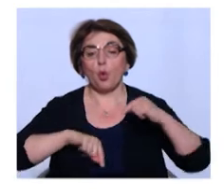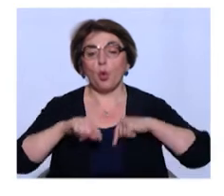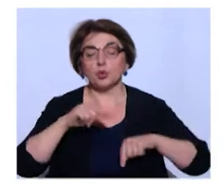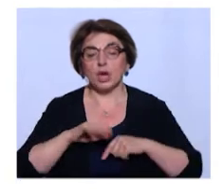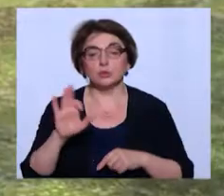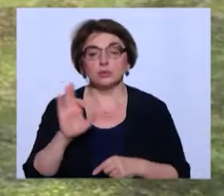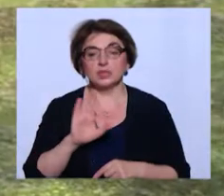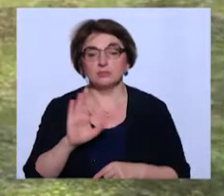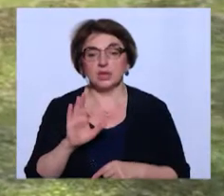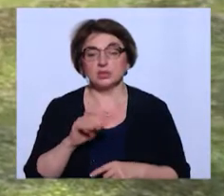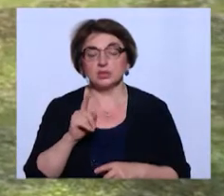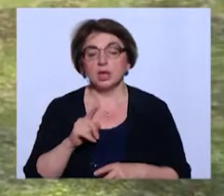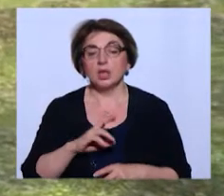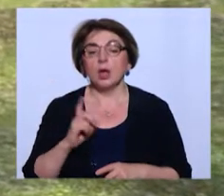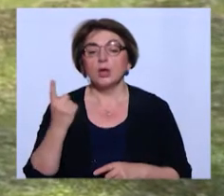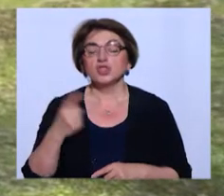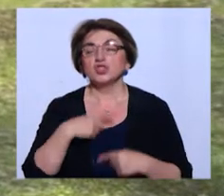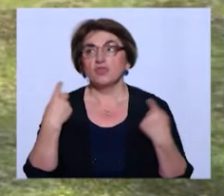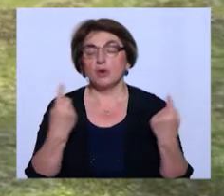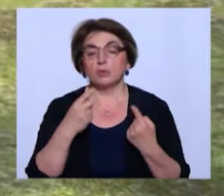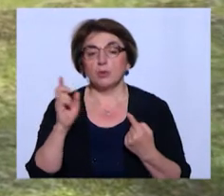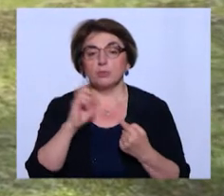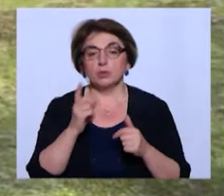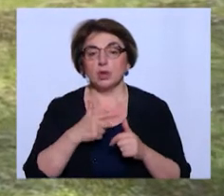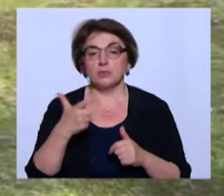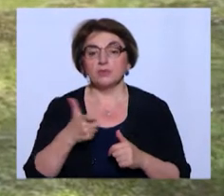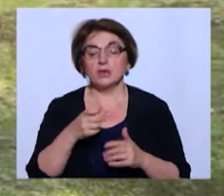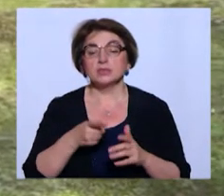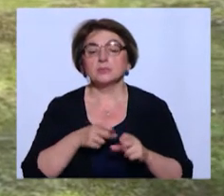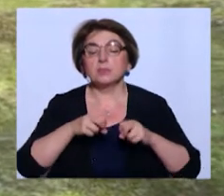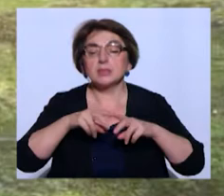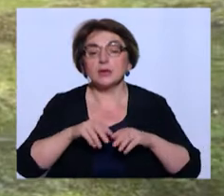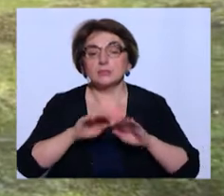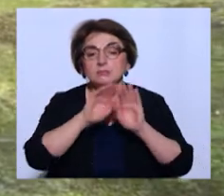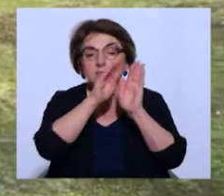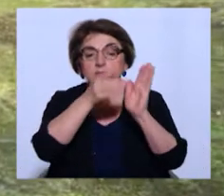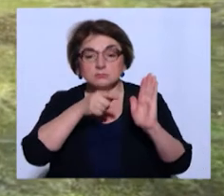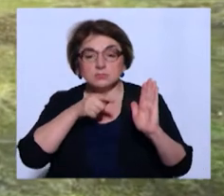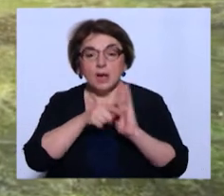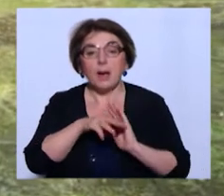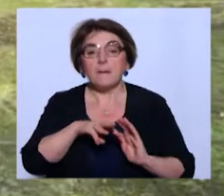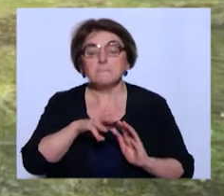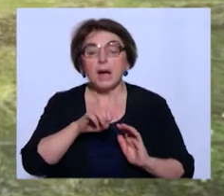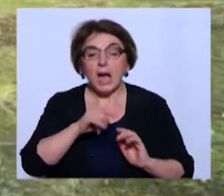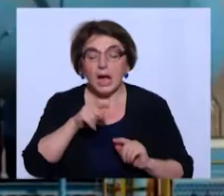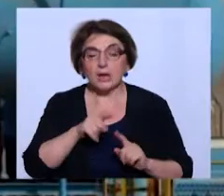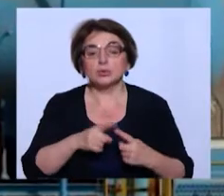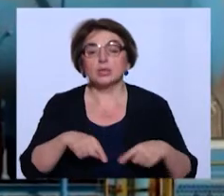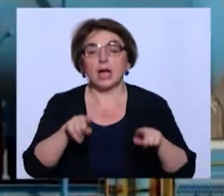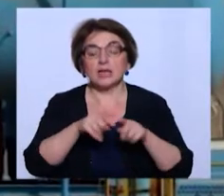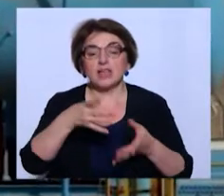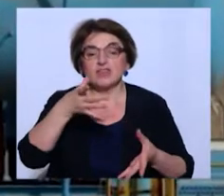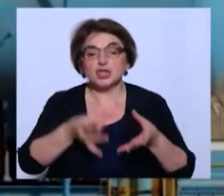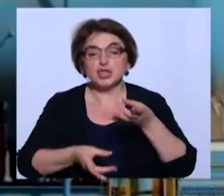ქიმიაში, სხვათა შორის, და ბუნებრივ აირს უწოდებენ მაღაროს აირსაც და ჭაობის აირსაც უწოდებენ. რატო?